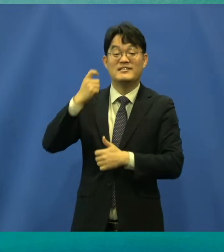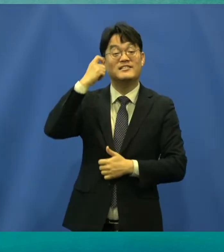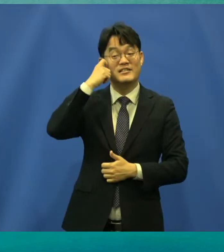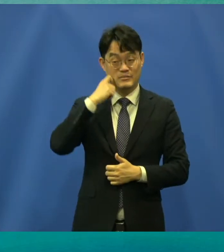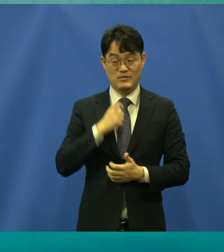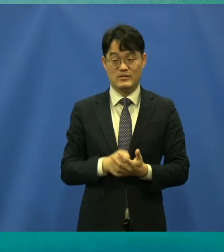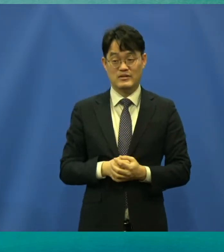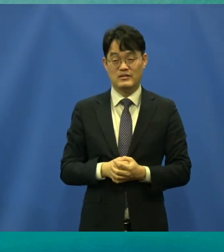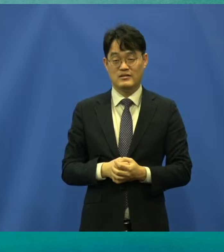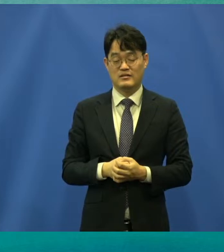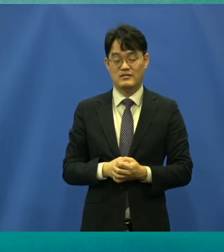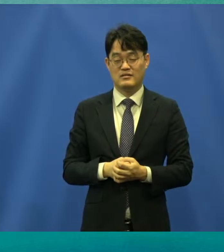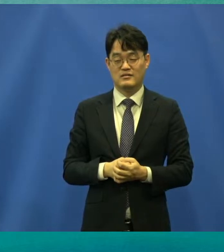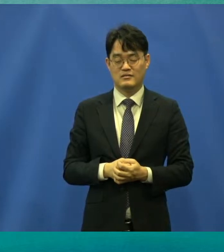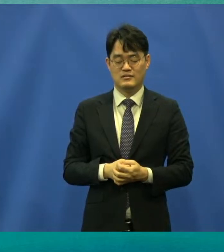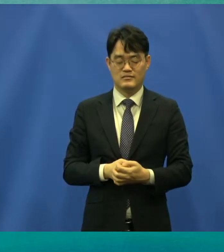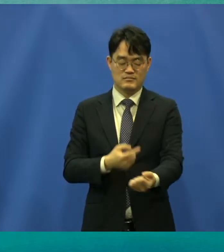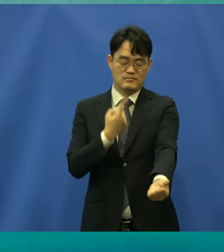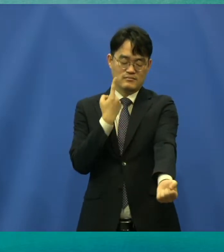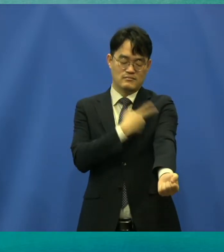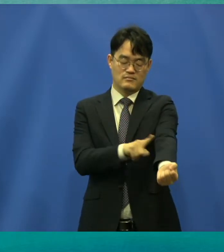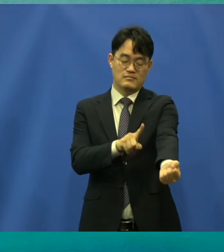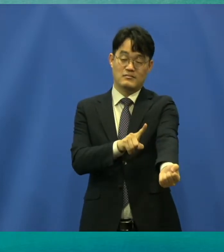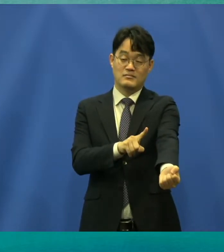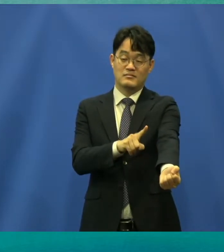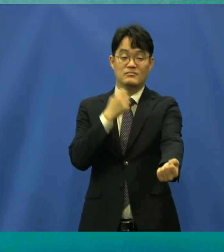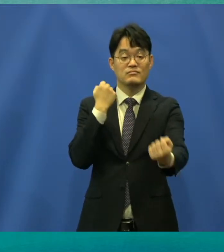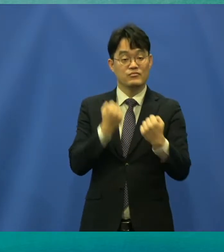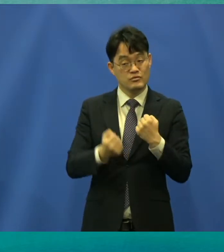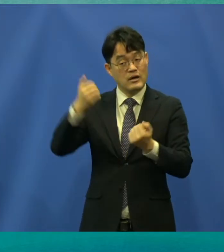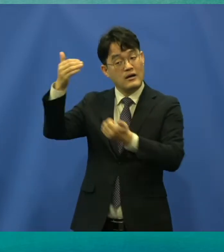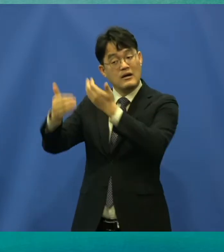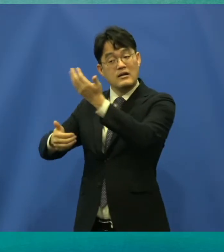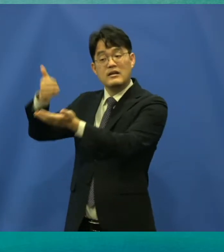없지만 하나님께서 데리고 가시겠다는 거죠.